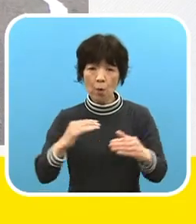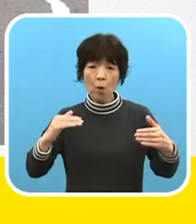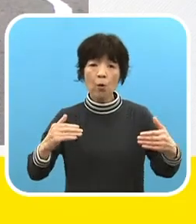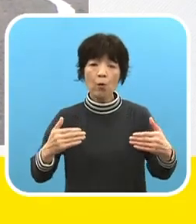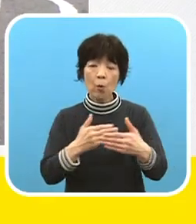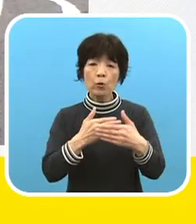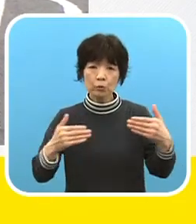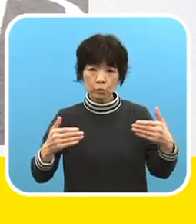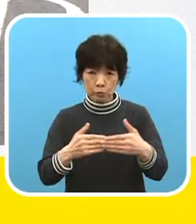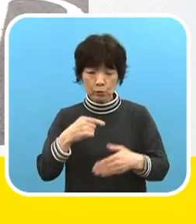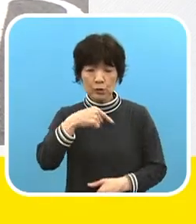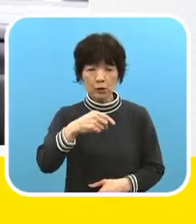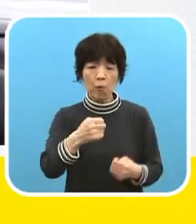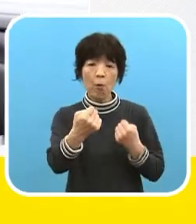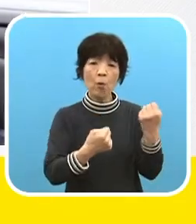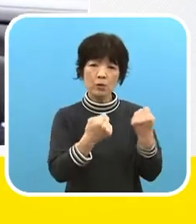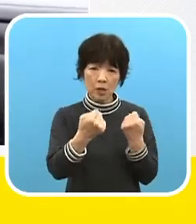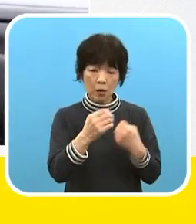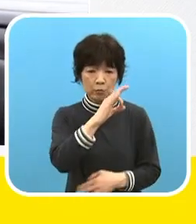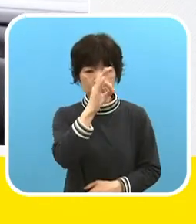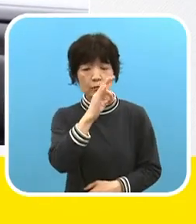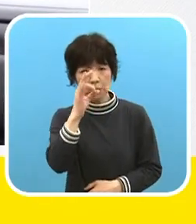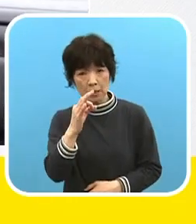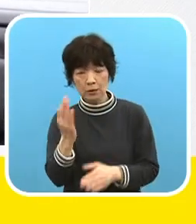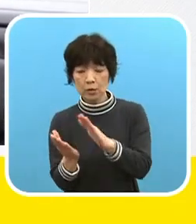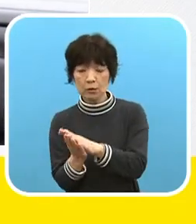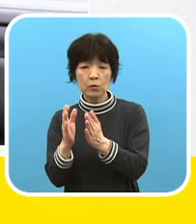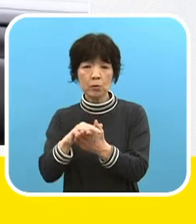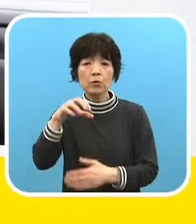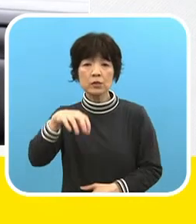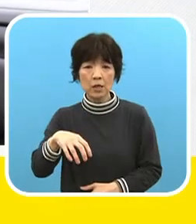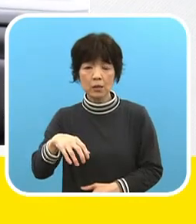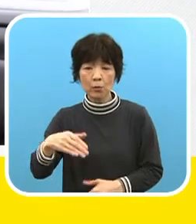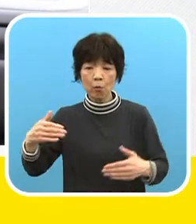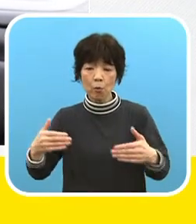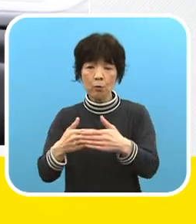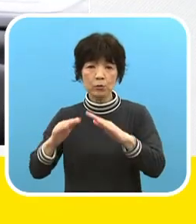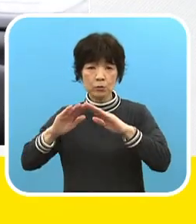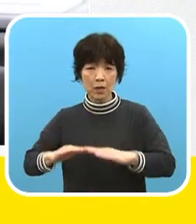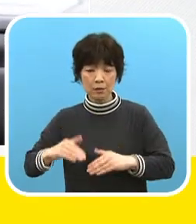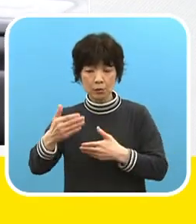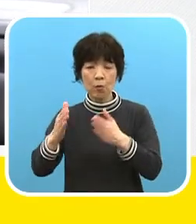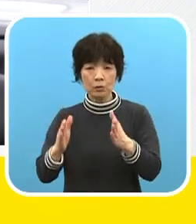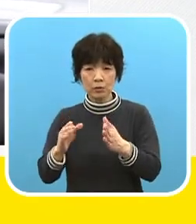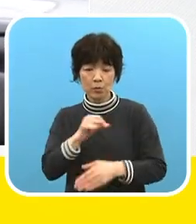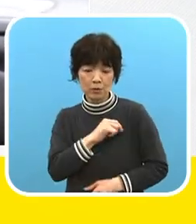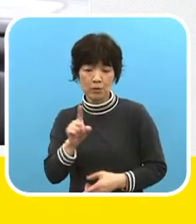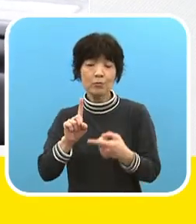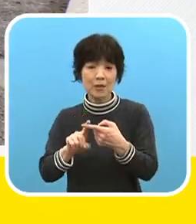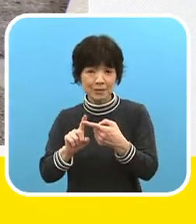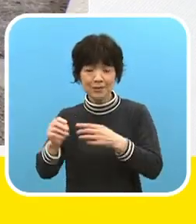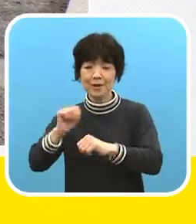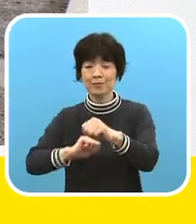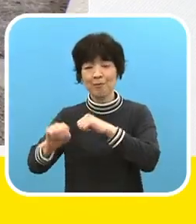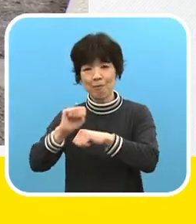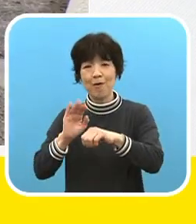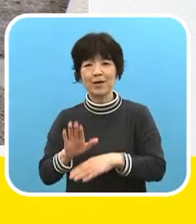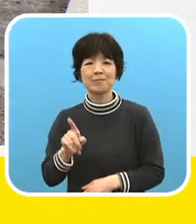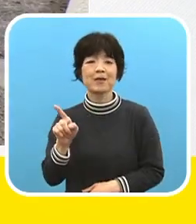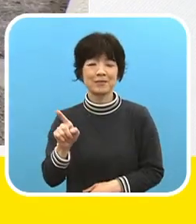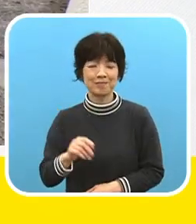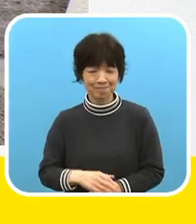導者での巡回や幼稚園などでの交通安全教室の開催にいつも先頭に立って活動してくれているんだ